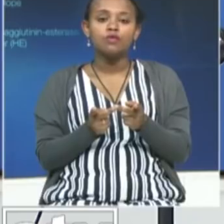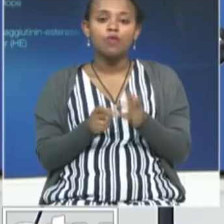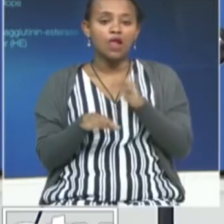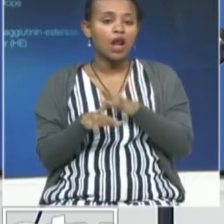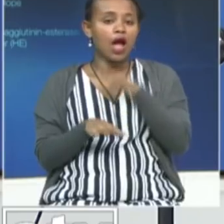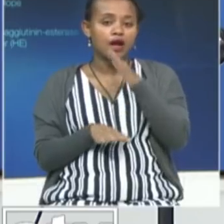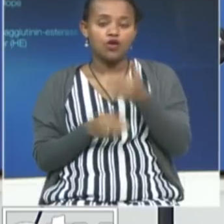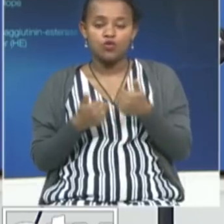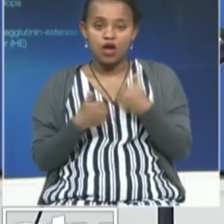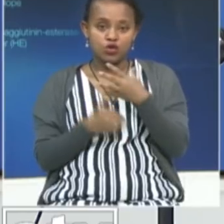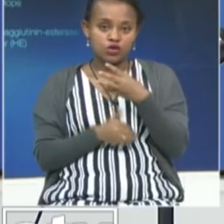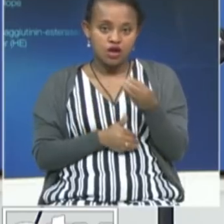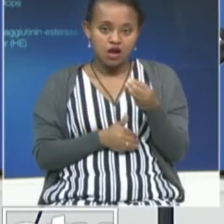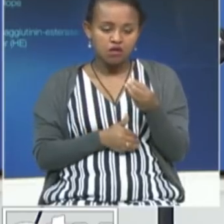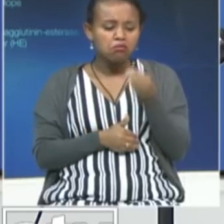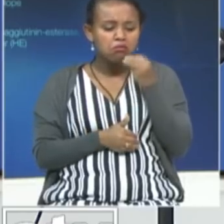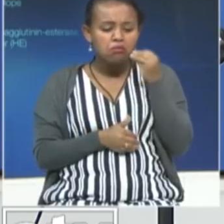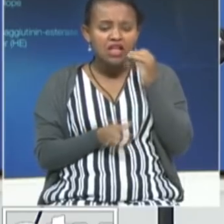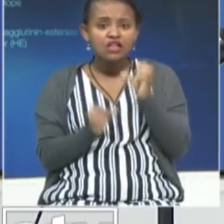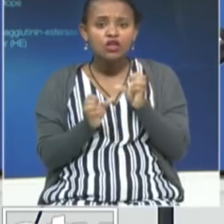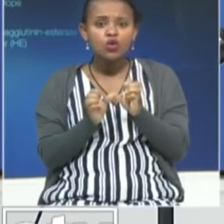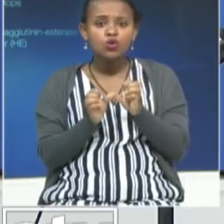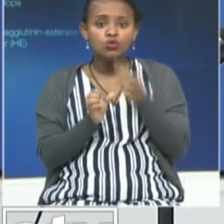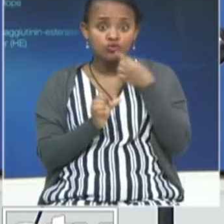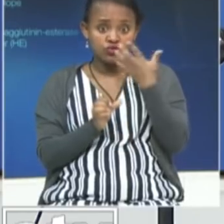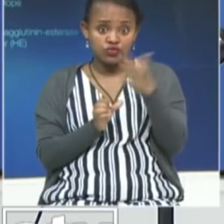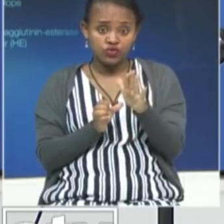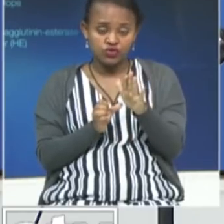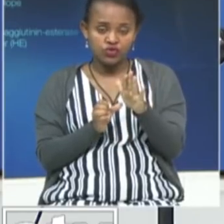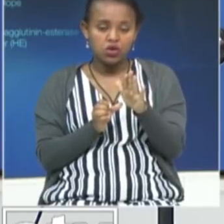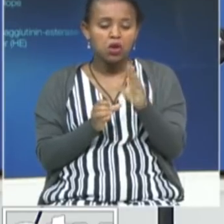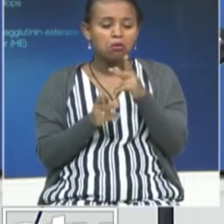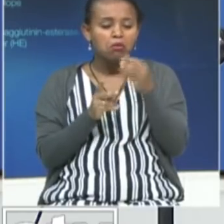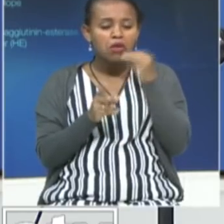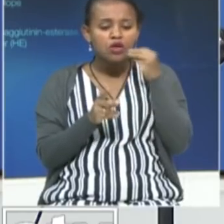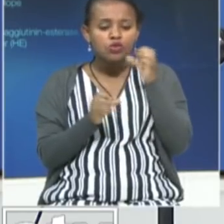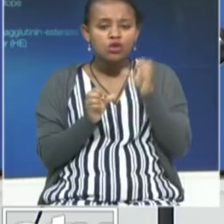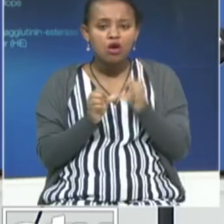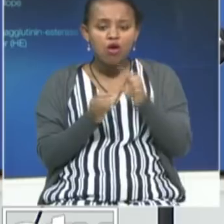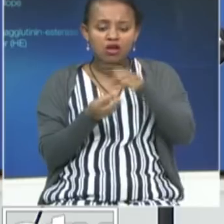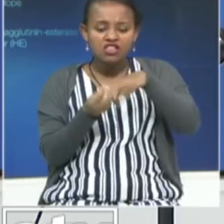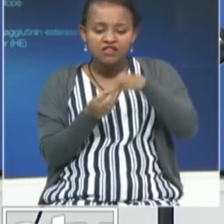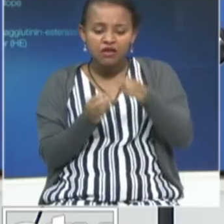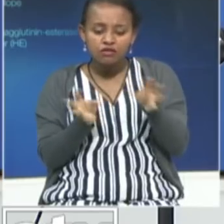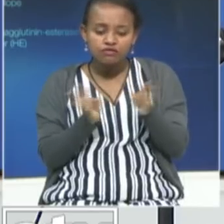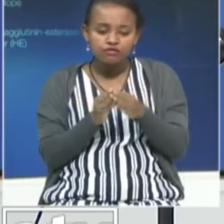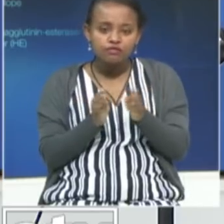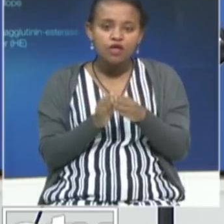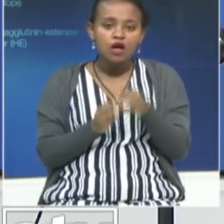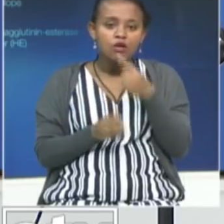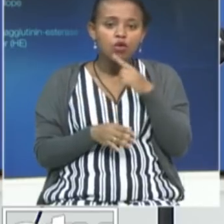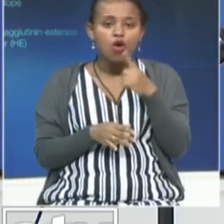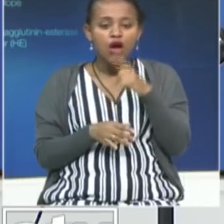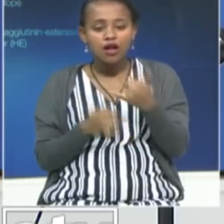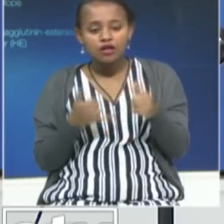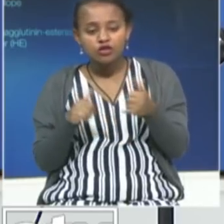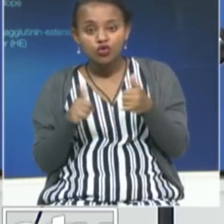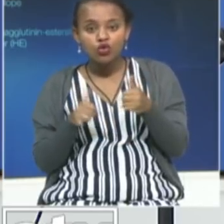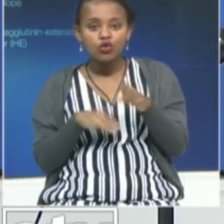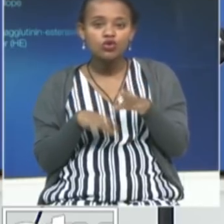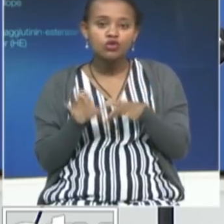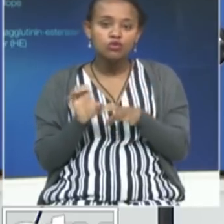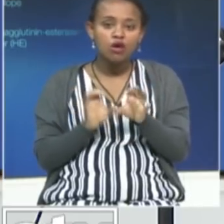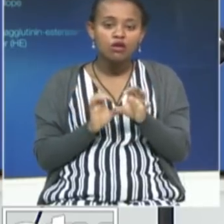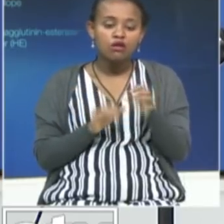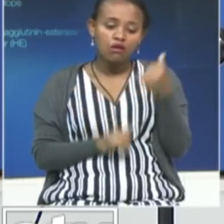ላይ አይደሉም ያሉትና ቤት እንዲውሉ ነው የተባለው። ቤት ውስጥ ከመዋል ግን ሰፈር አካባቢ ሰብሰብ ብሎ አንዳንድ ጨዋታዎችን